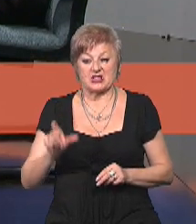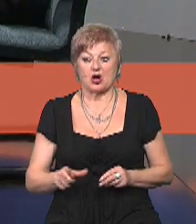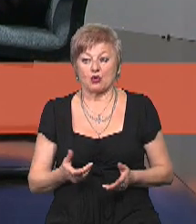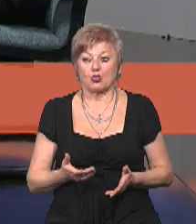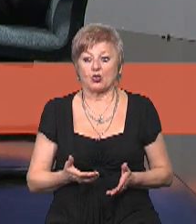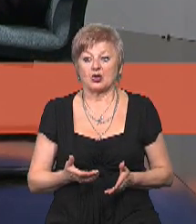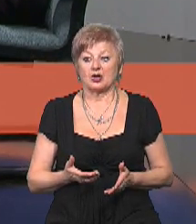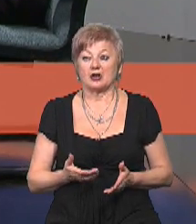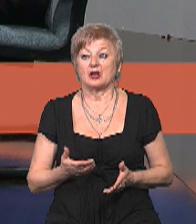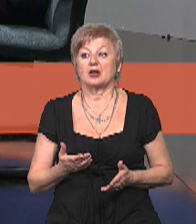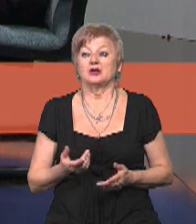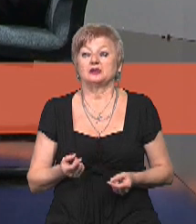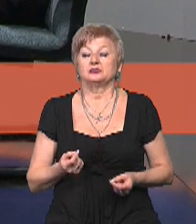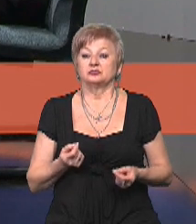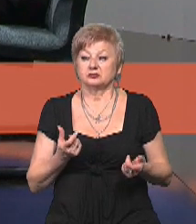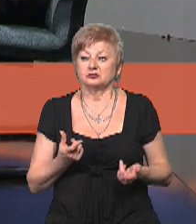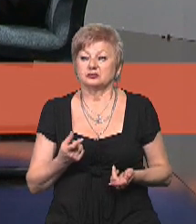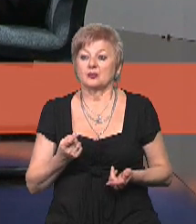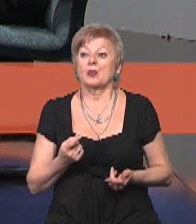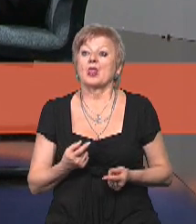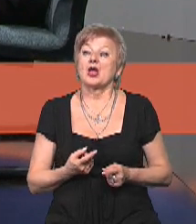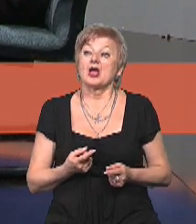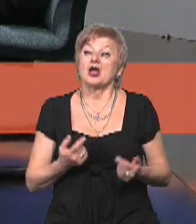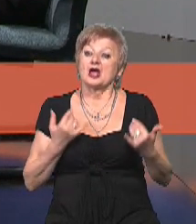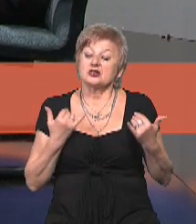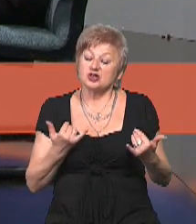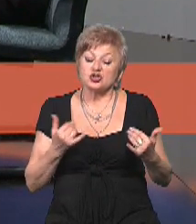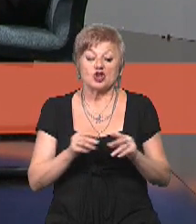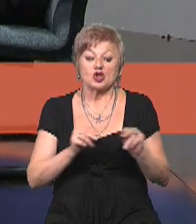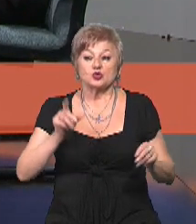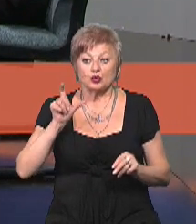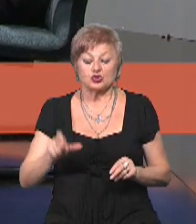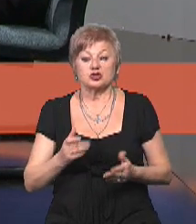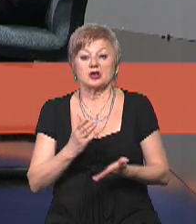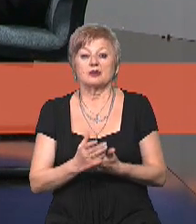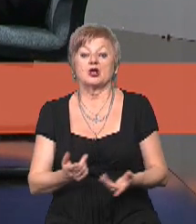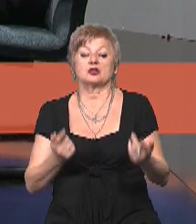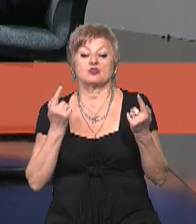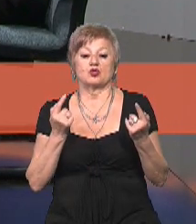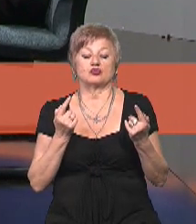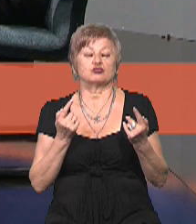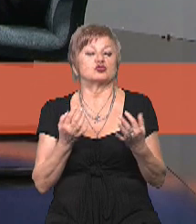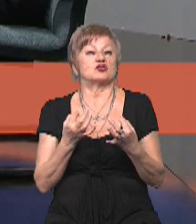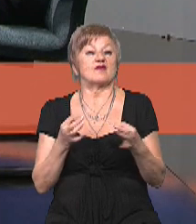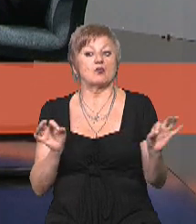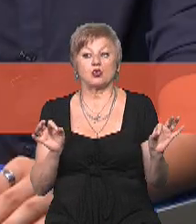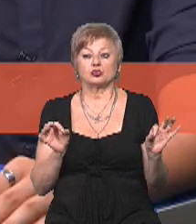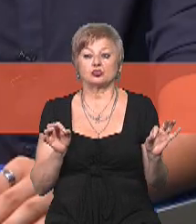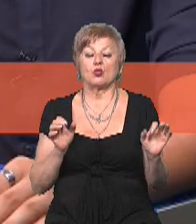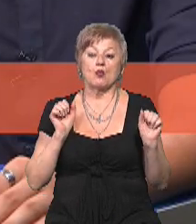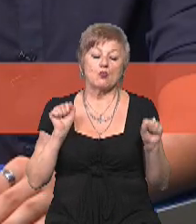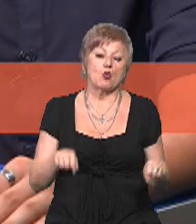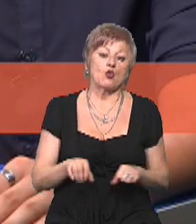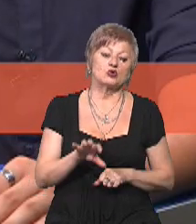вчителя, якщо він мав там мати меншу інновація, свободу. Інновація. Так, наразі вчителі мають дуже велику свободу, вони можуть